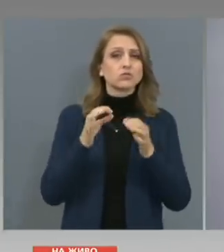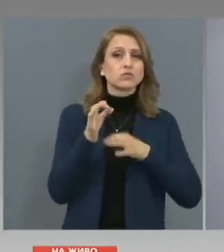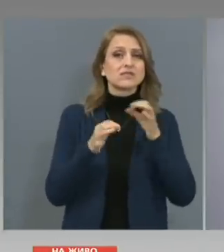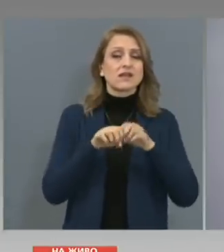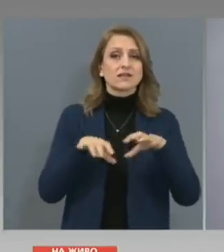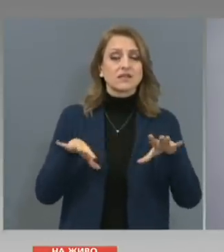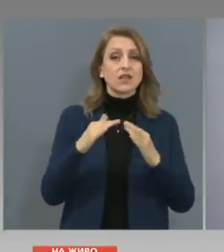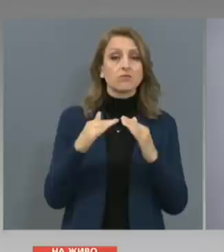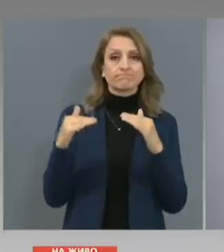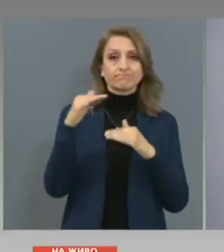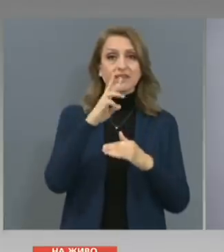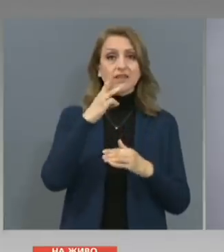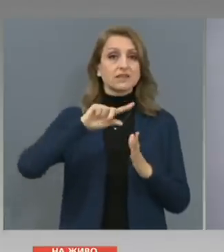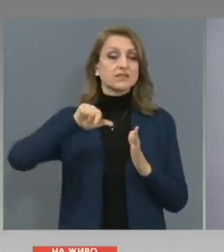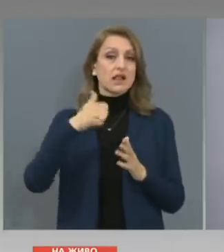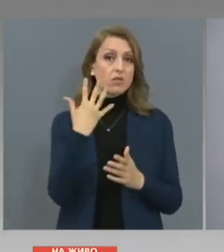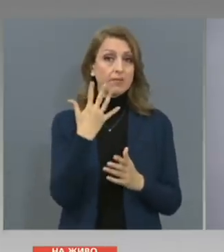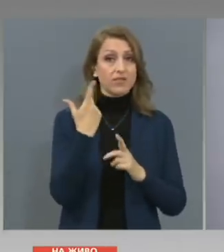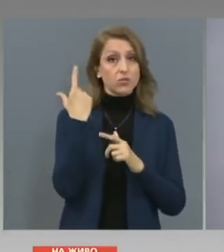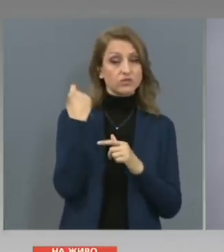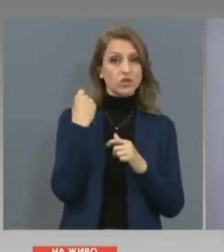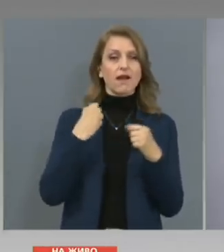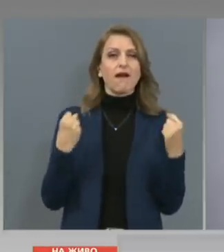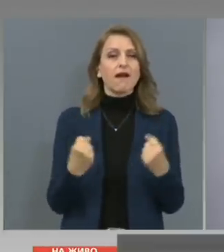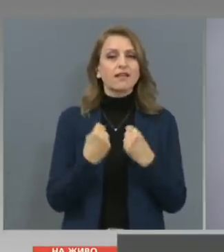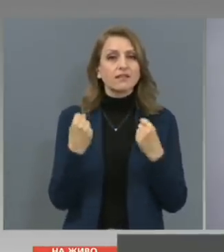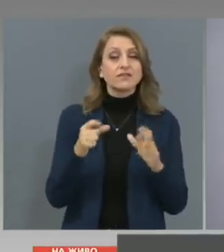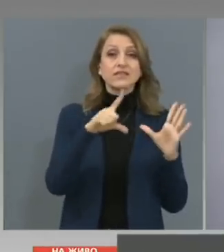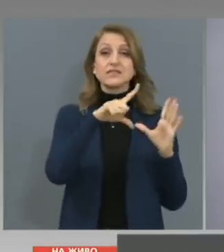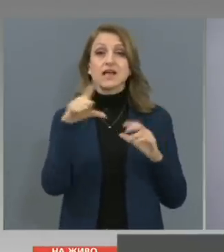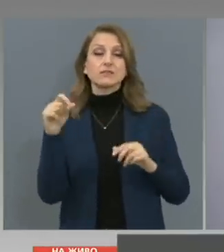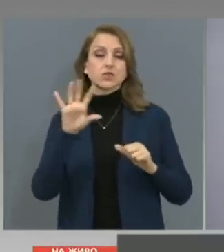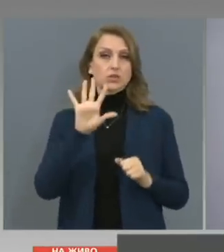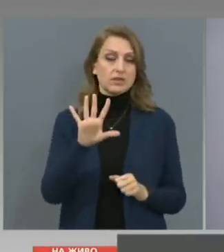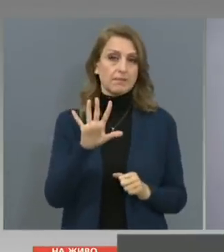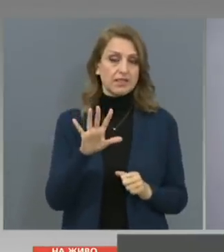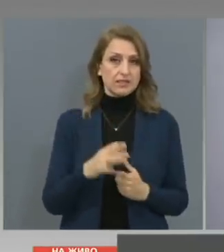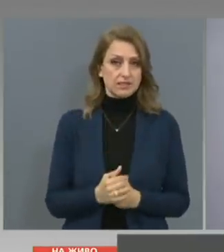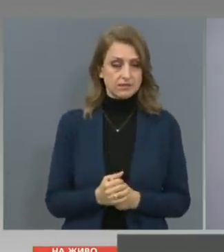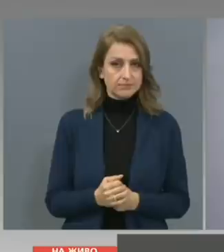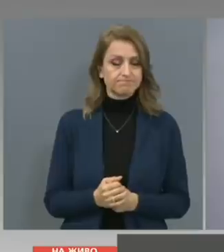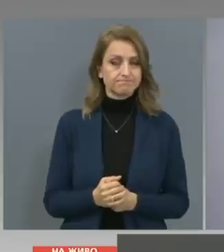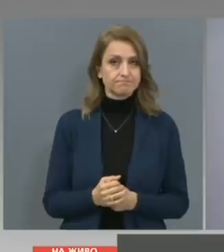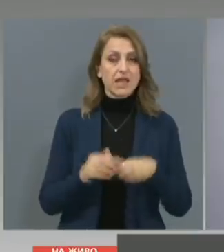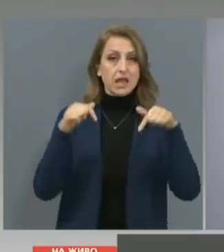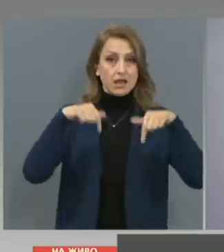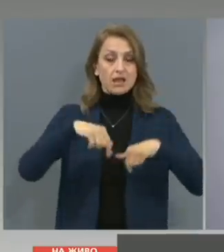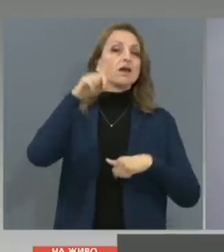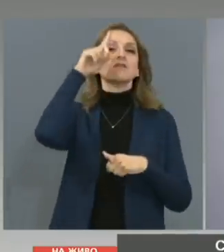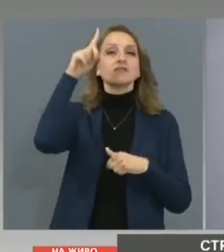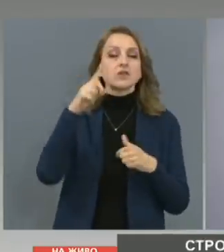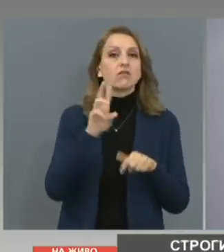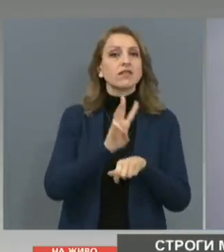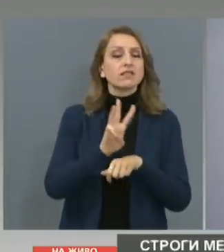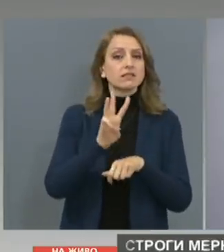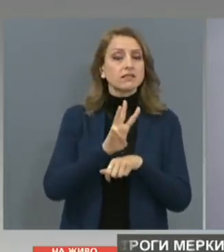Увеличението е с 3,5% от вчера. Активните са 705 случая. В София са 13